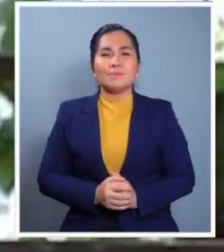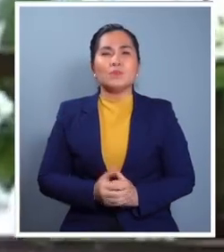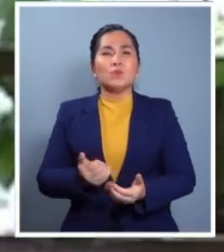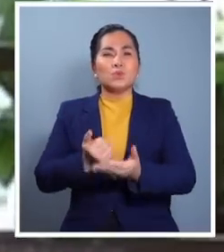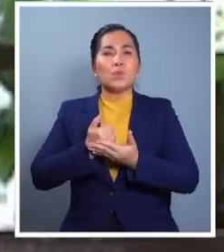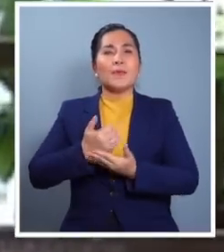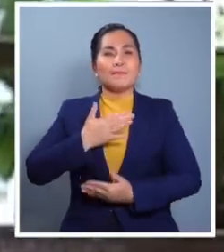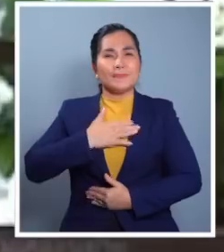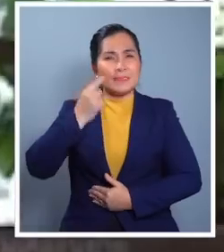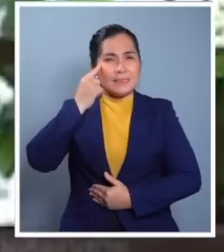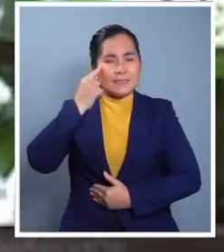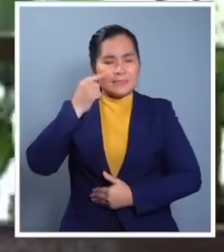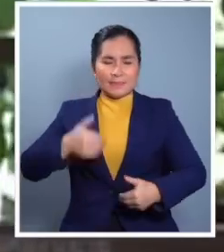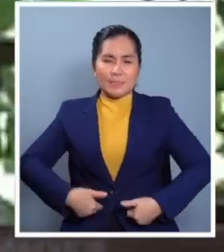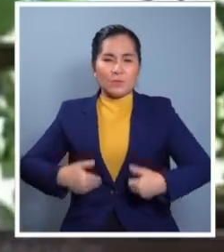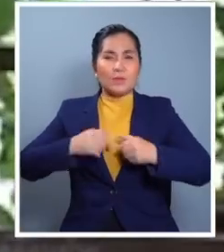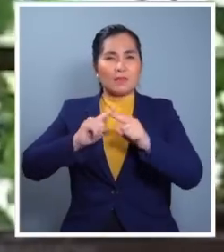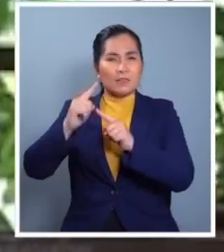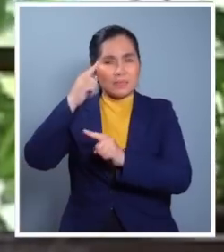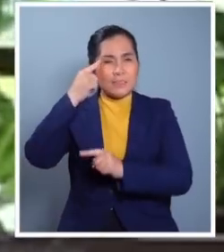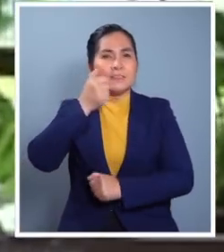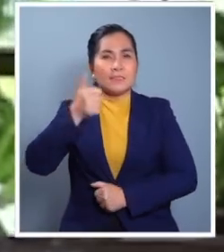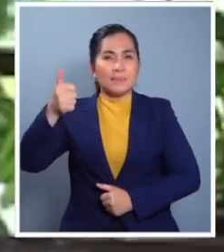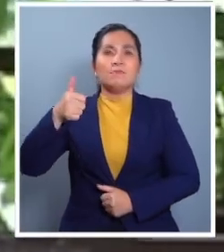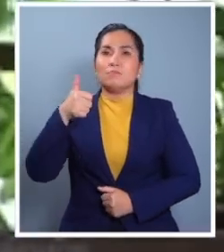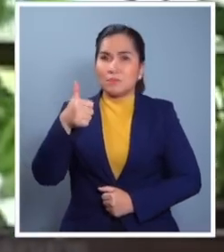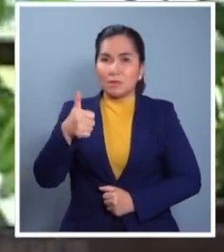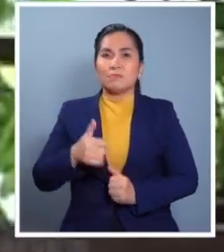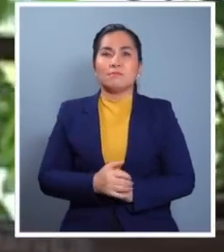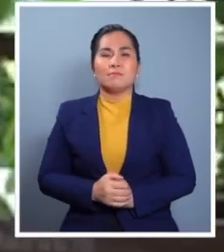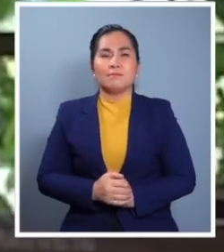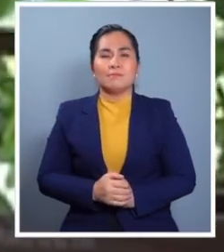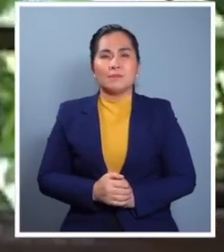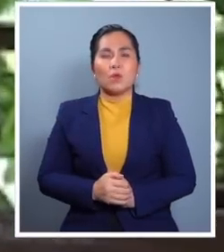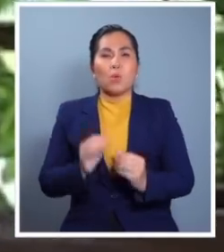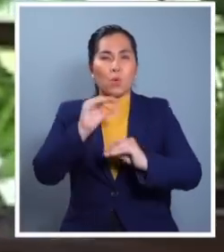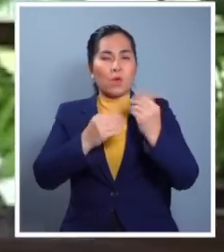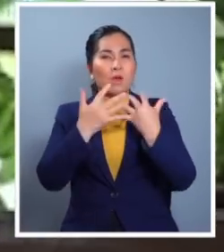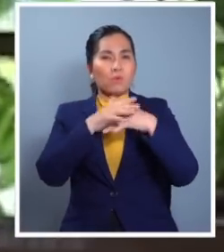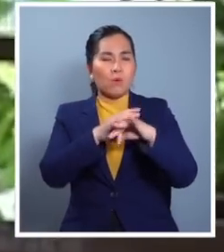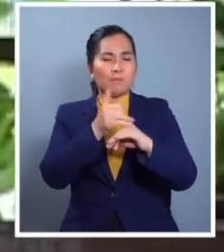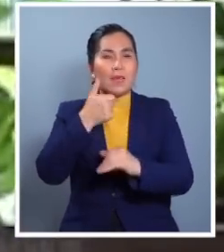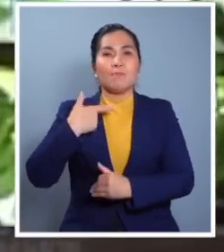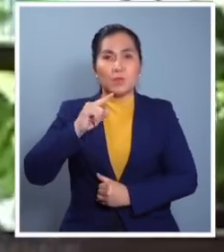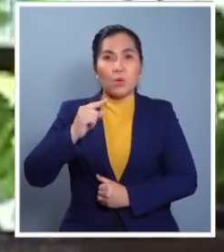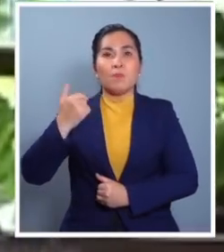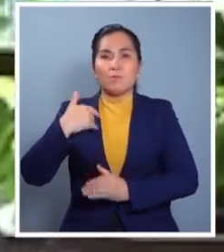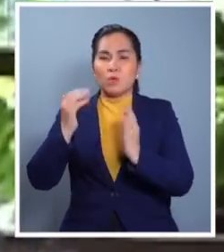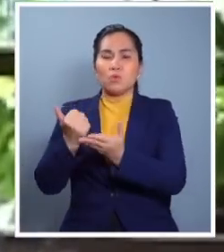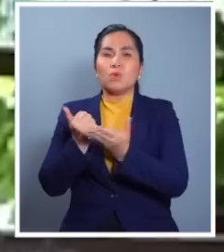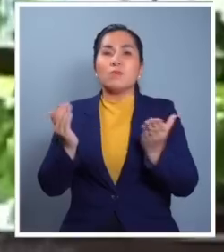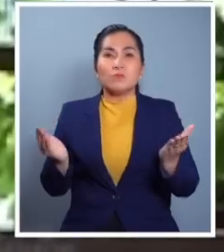ความคิดในการใช้ชีวิตดีขึ้นนะคะแล้วก็ได้หลายๆอย่างจากโครงการผู้หลักผู้ใหญ่ที่ส่งเสริ